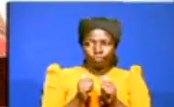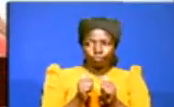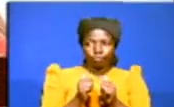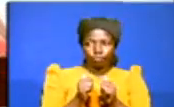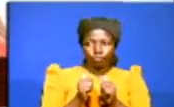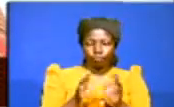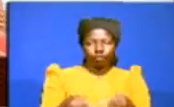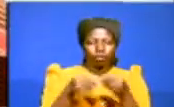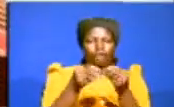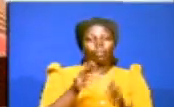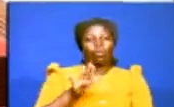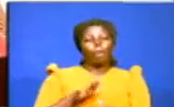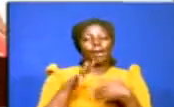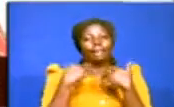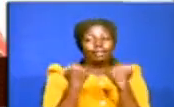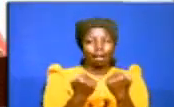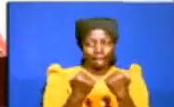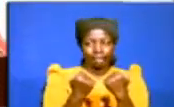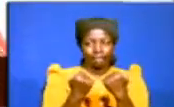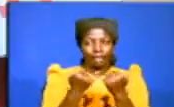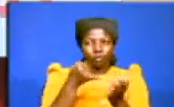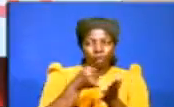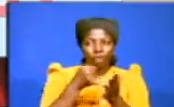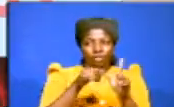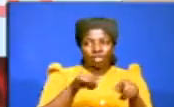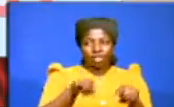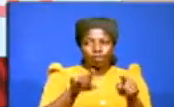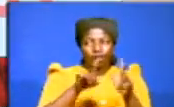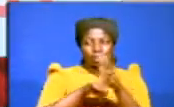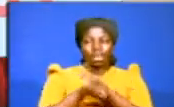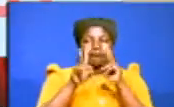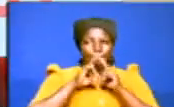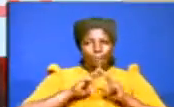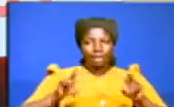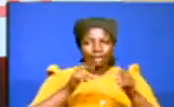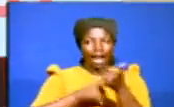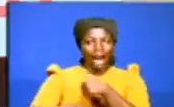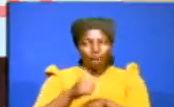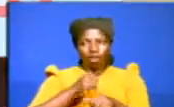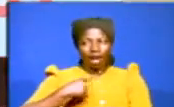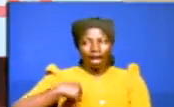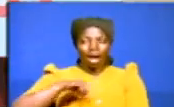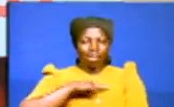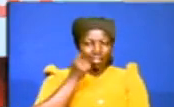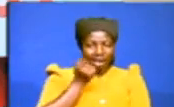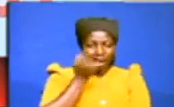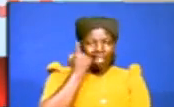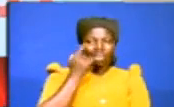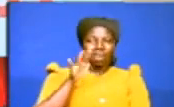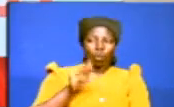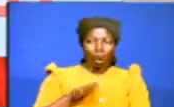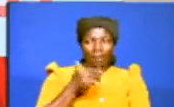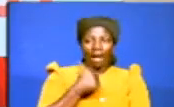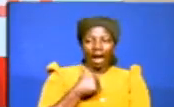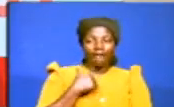inapatia mama nguvu katika kujihusisha na kazi ya amani. Tunaelewa ya kwamba akina mama wako na jukumu